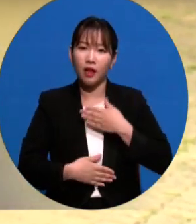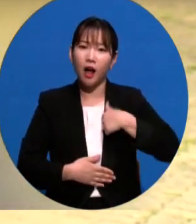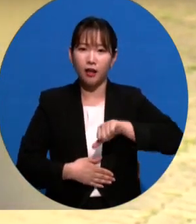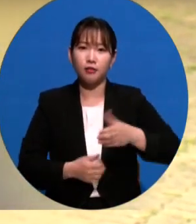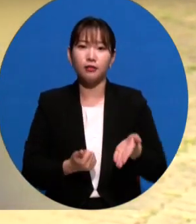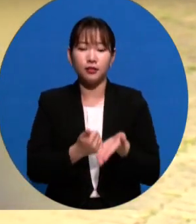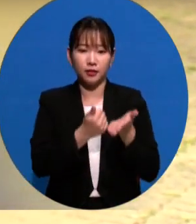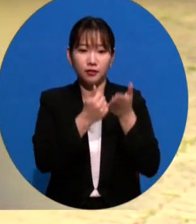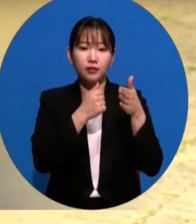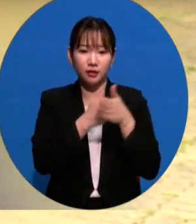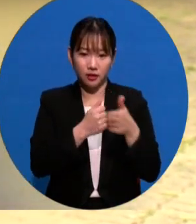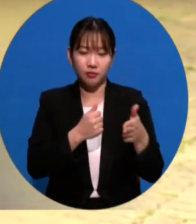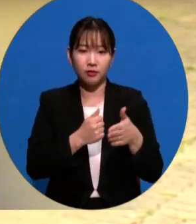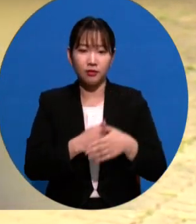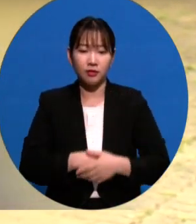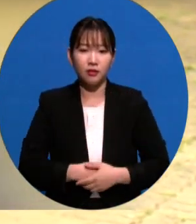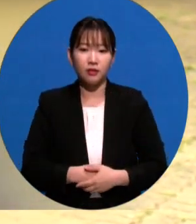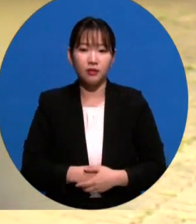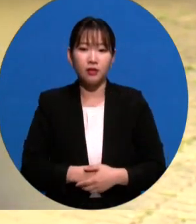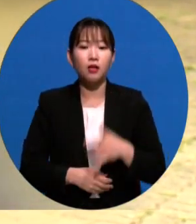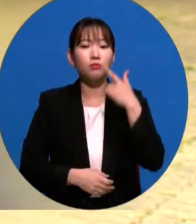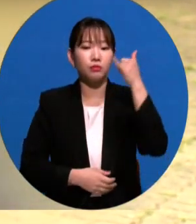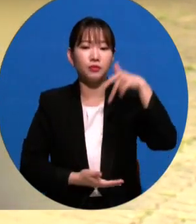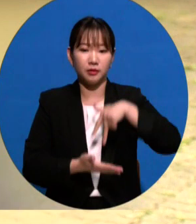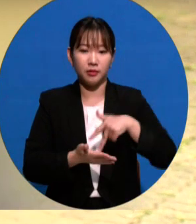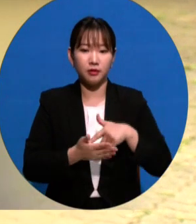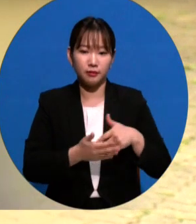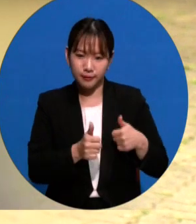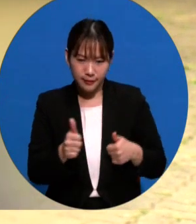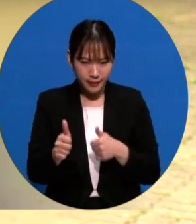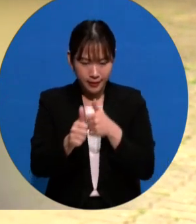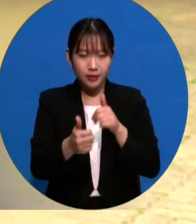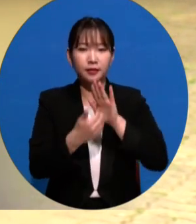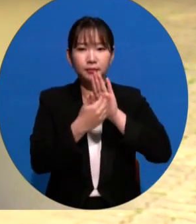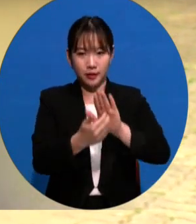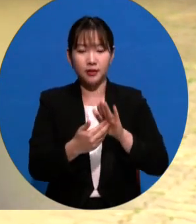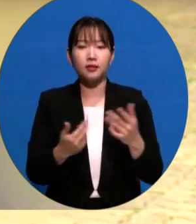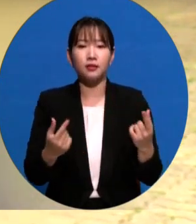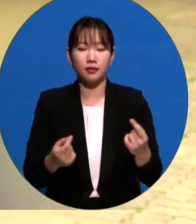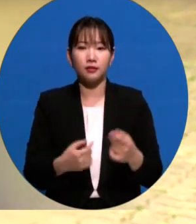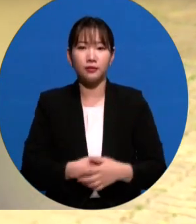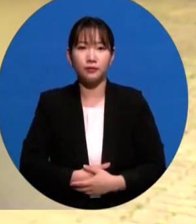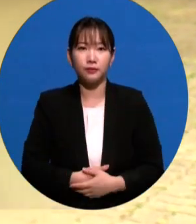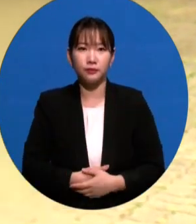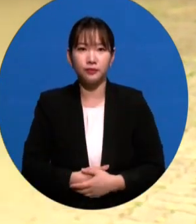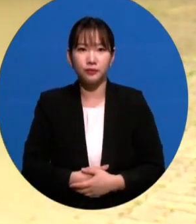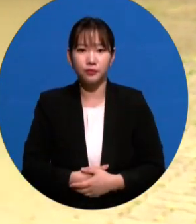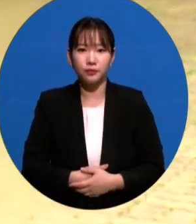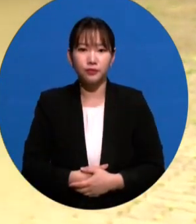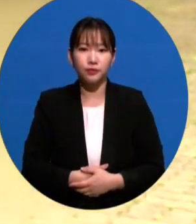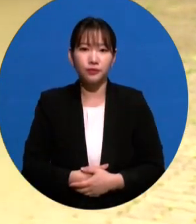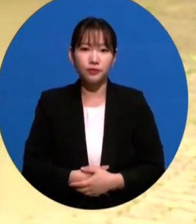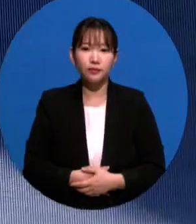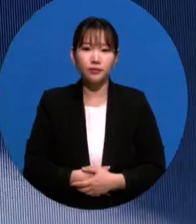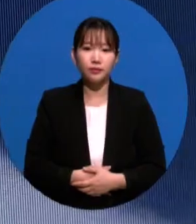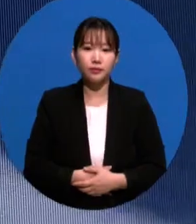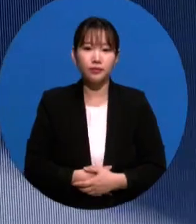아들 키우고 하니까 부모로서 이제 그냥 따라가서 그랬던